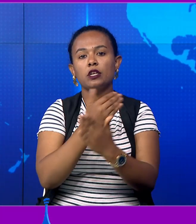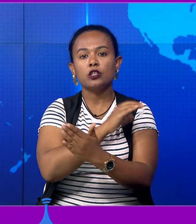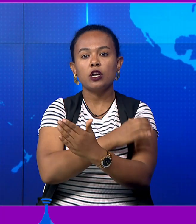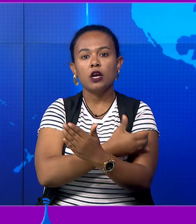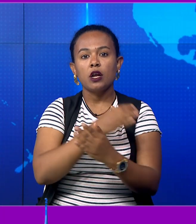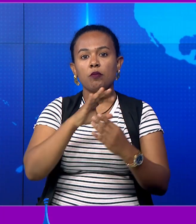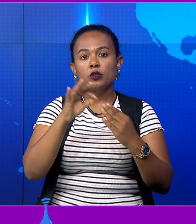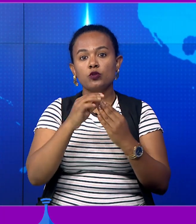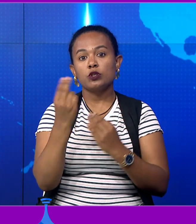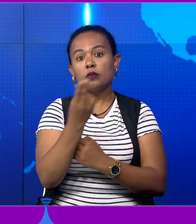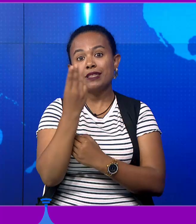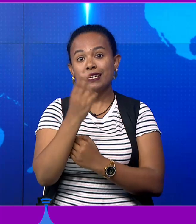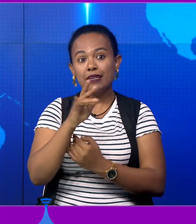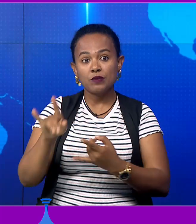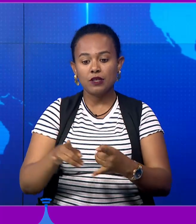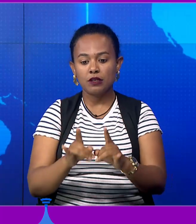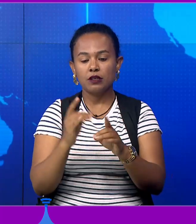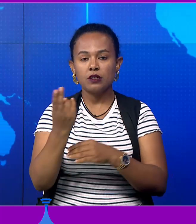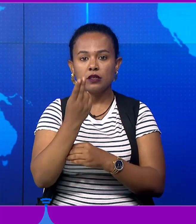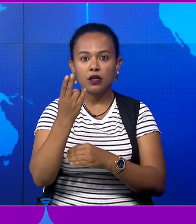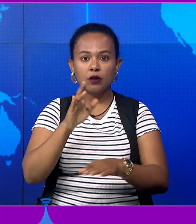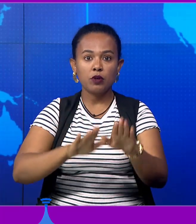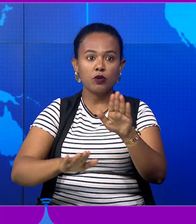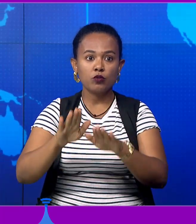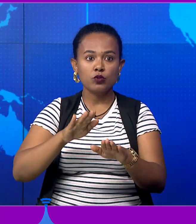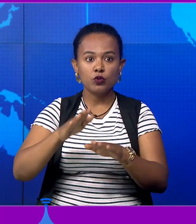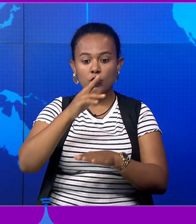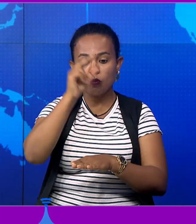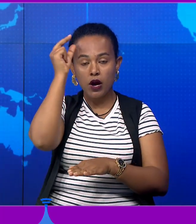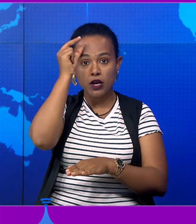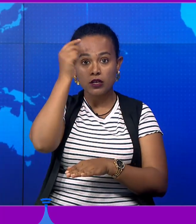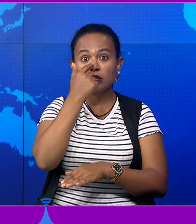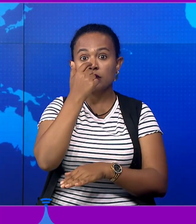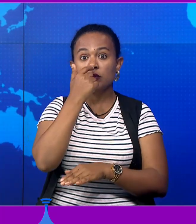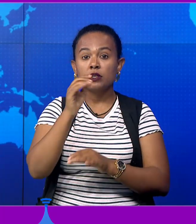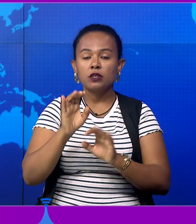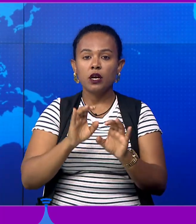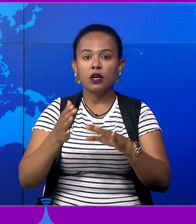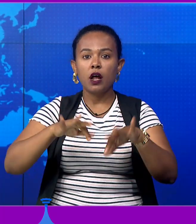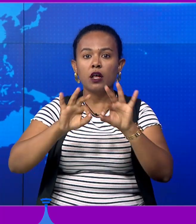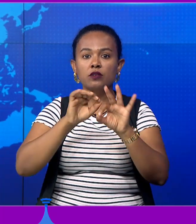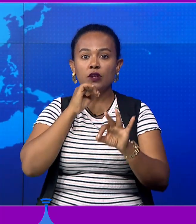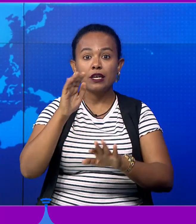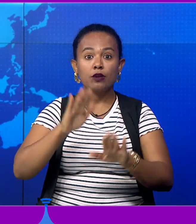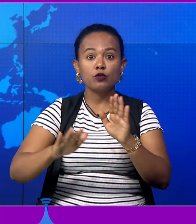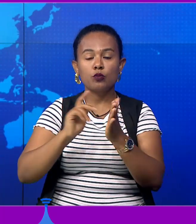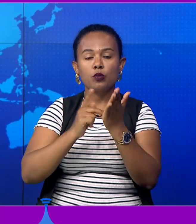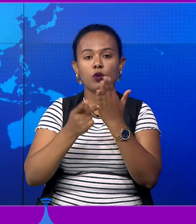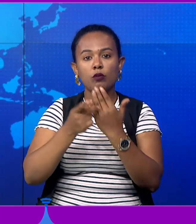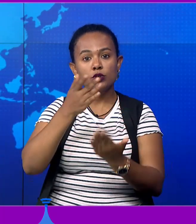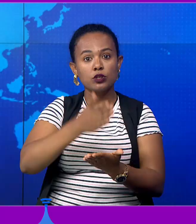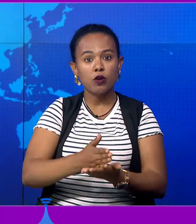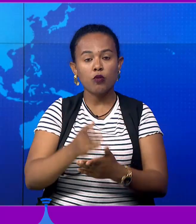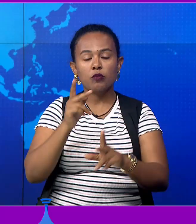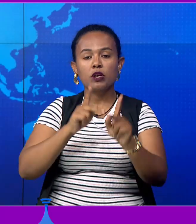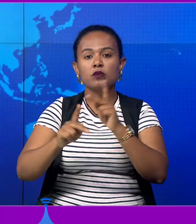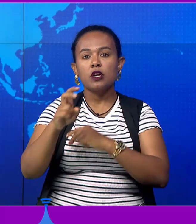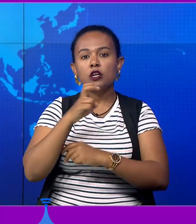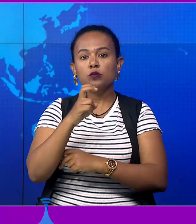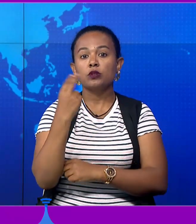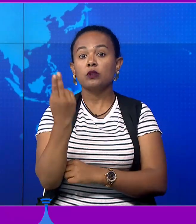አማራጮችን የመጠቀም ስልትን እንዲከተል፣ የእግር ጉዞ ባህልን ልምድ እንዲያደርግ፣ አላስፈላጊ የጉዞ ፕሮግራሞችን እንዲሰርዝና እንዲያቆም፣ የህዝብ